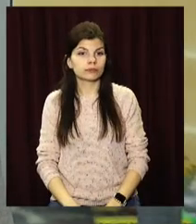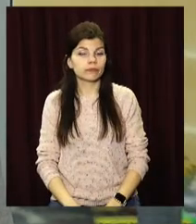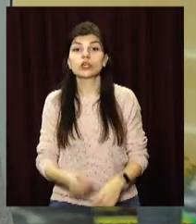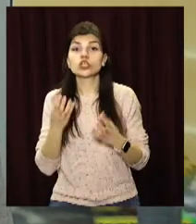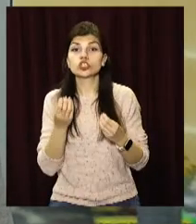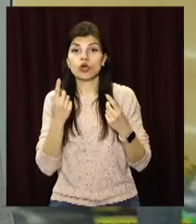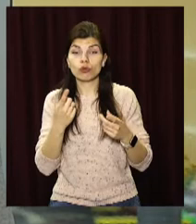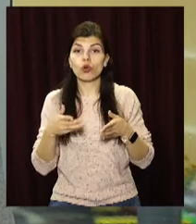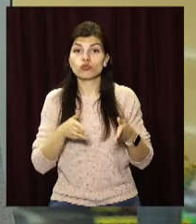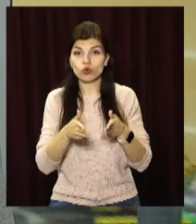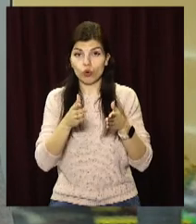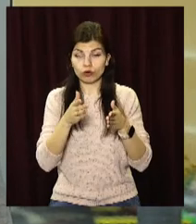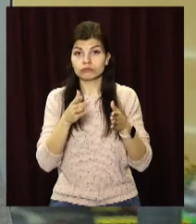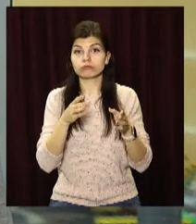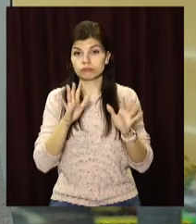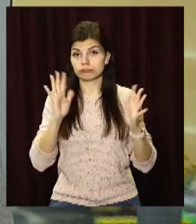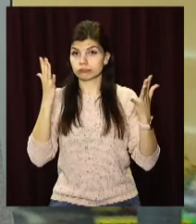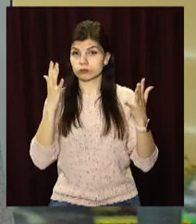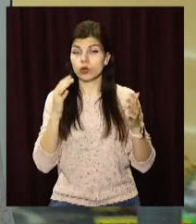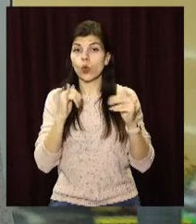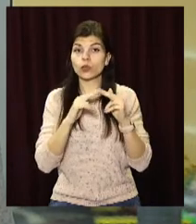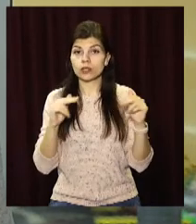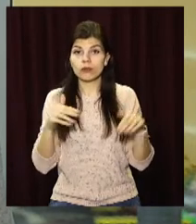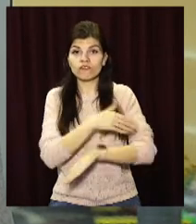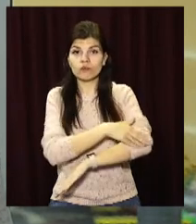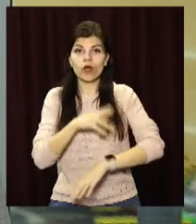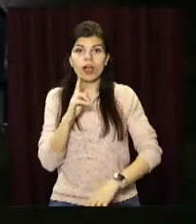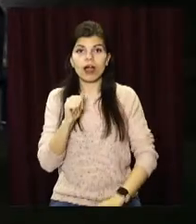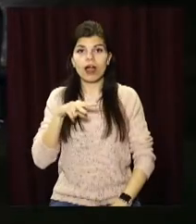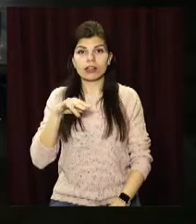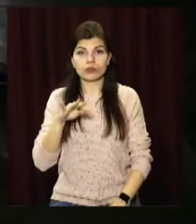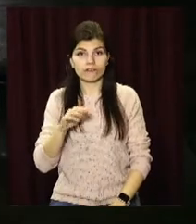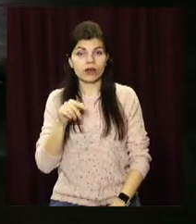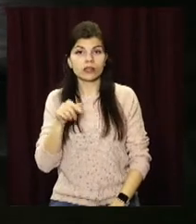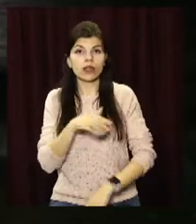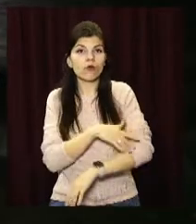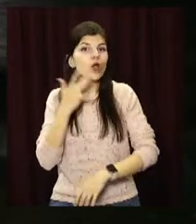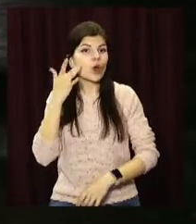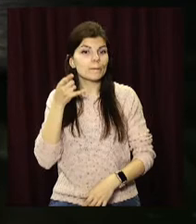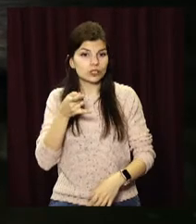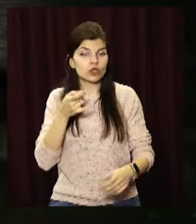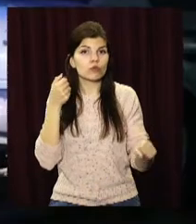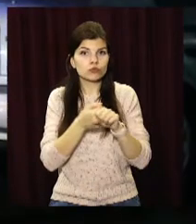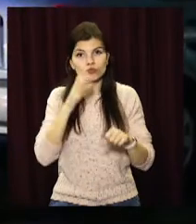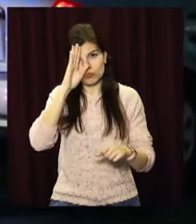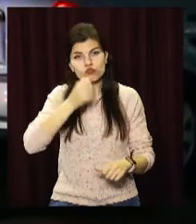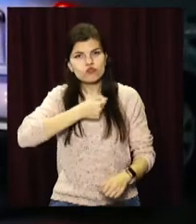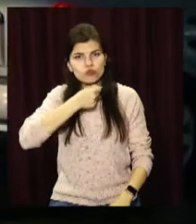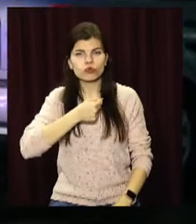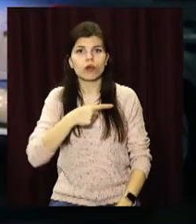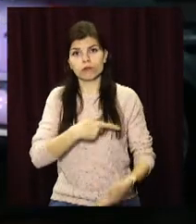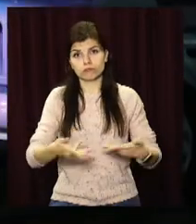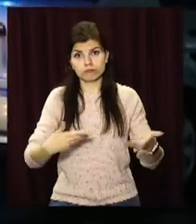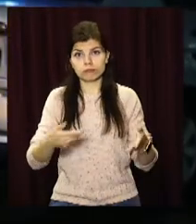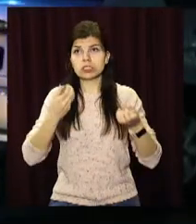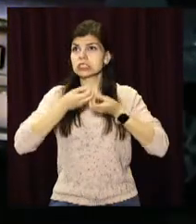Ще одна дорожньо-транспортна пригода сталася у Дніпрі на вулиці Калиновій. Там водій легковика збив літнього чоловіка. Той